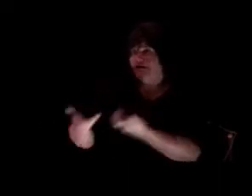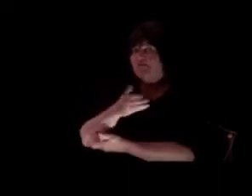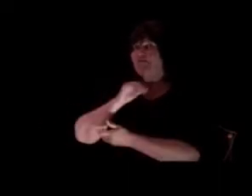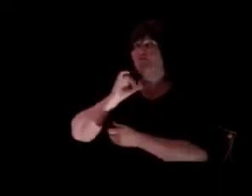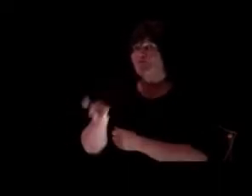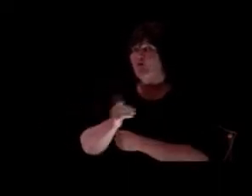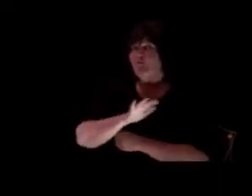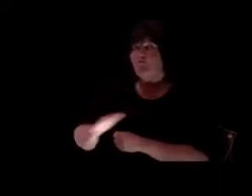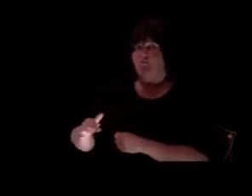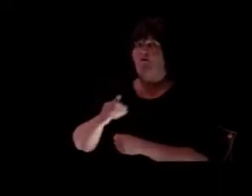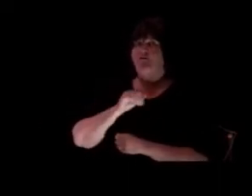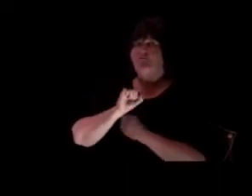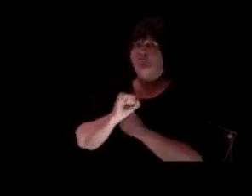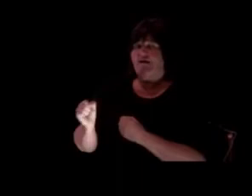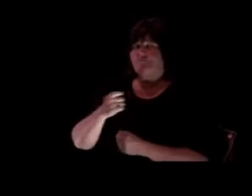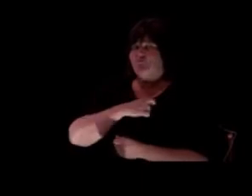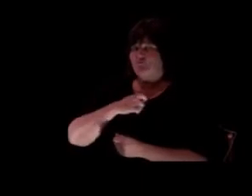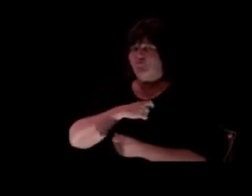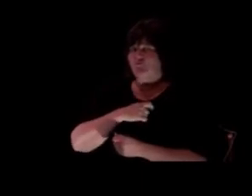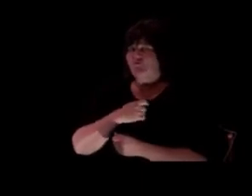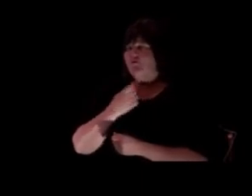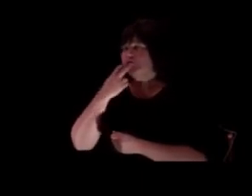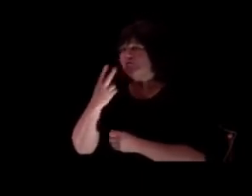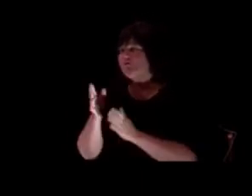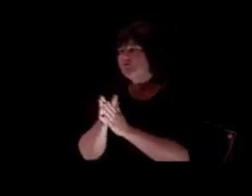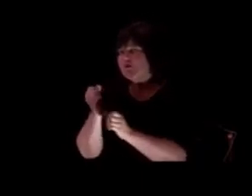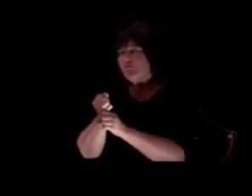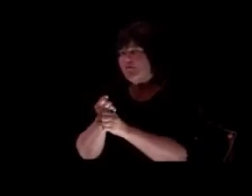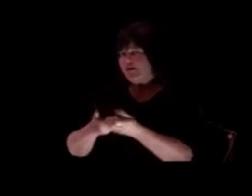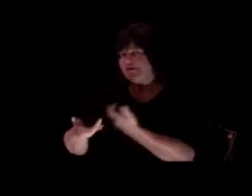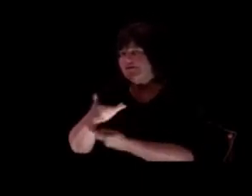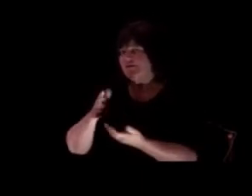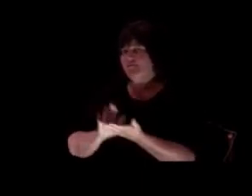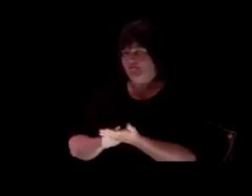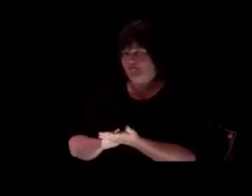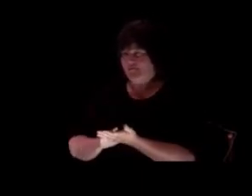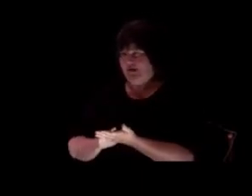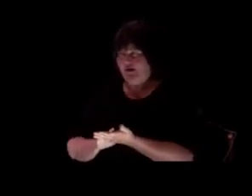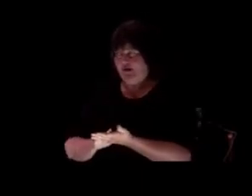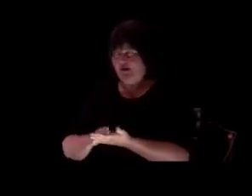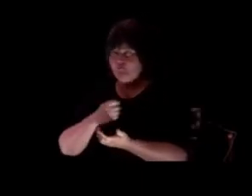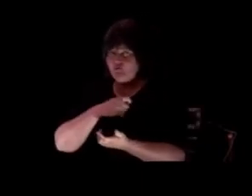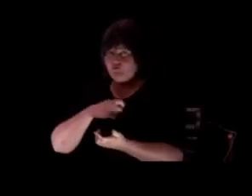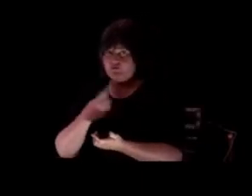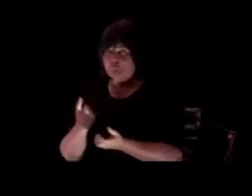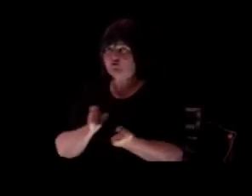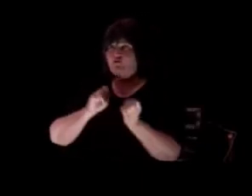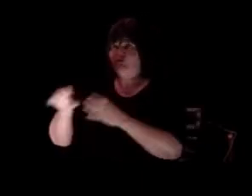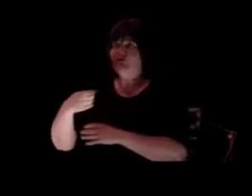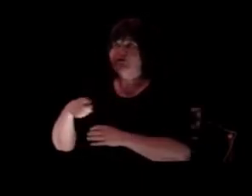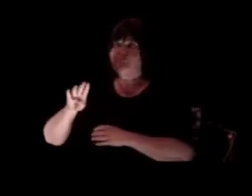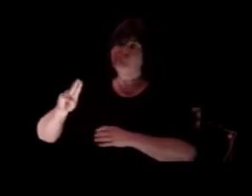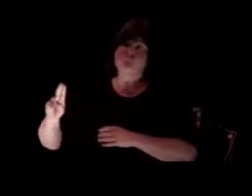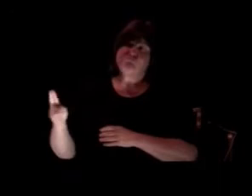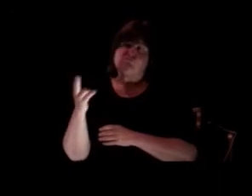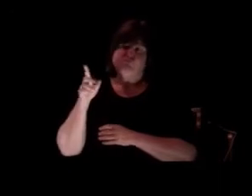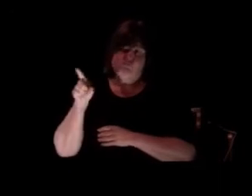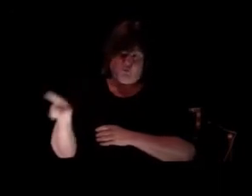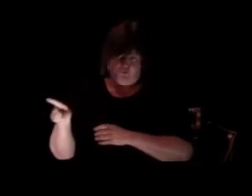for å utvikle et samarbeidende barnevern. Det skal flytte seg til BUP, håper vi, til høsten. Sammen med helsedirektoratet, håper